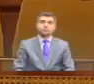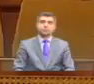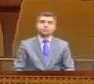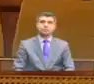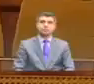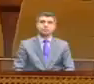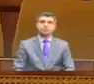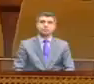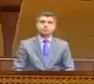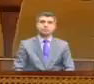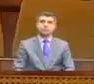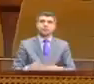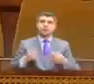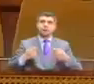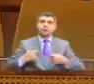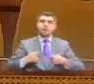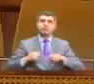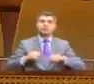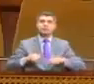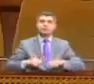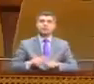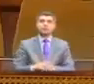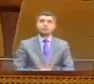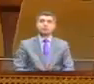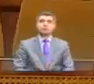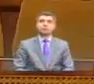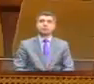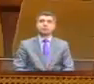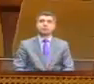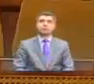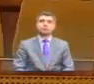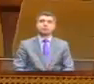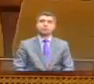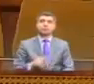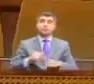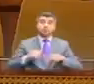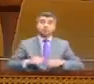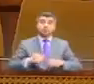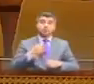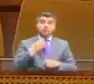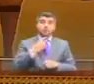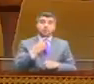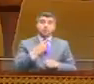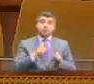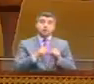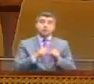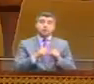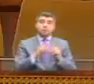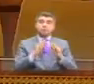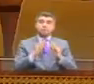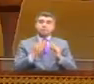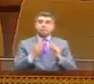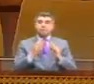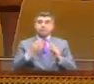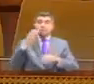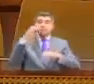مشكورين سيد الرئيس الساده الوزراء السيدا والساده النواب سيد الوزير بعد سقوط